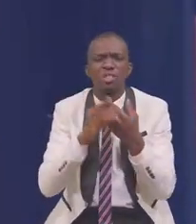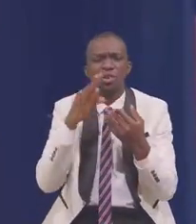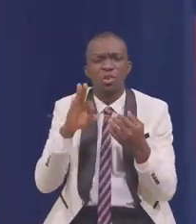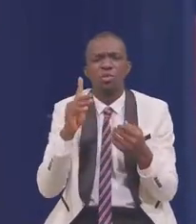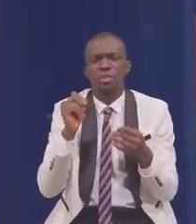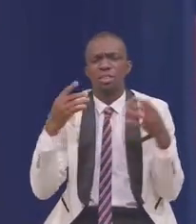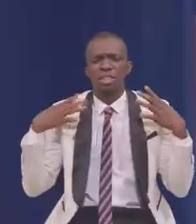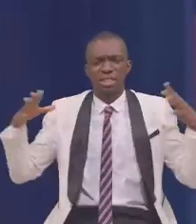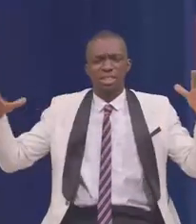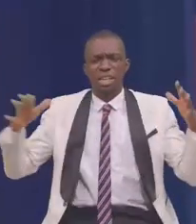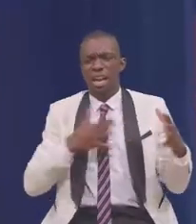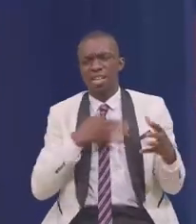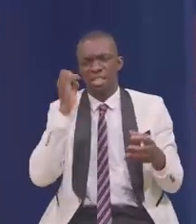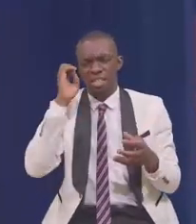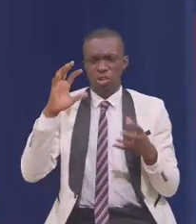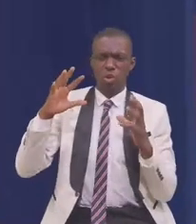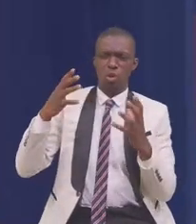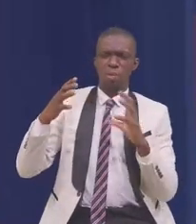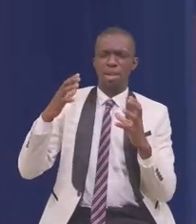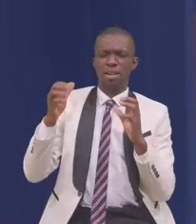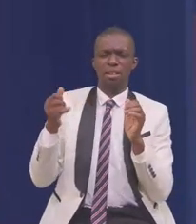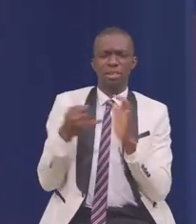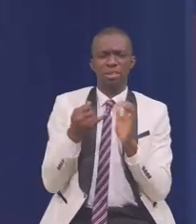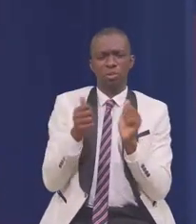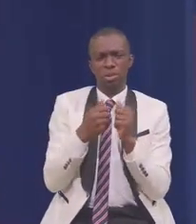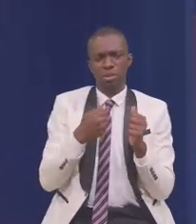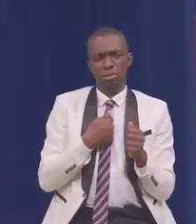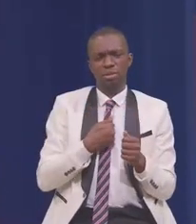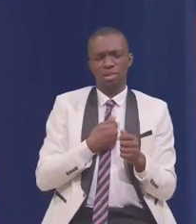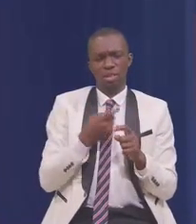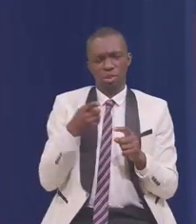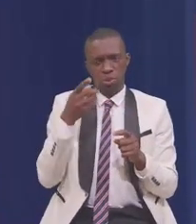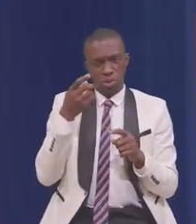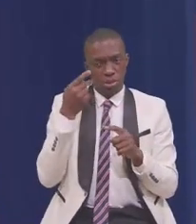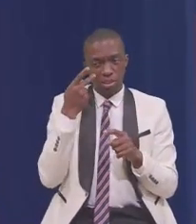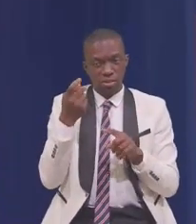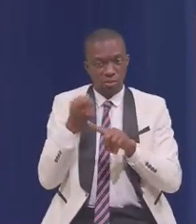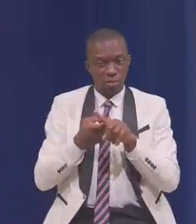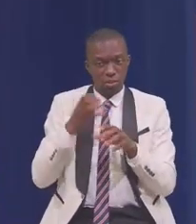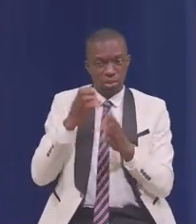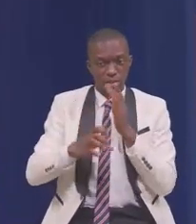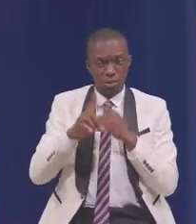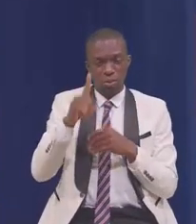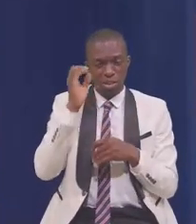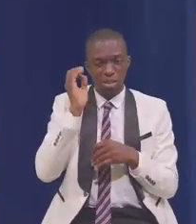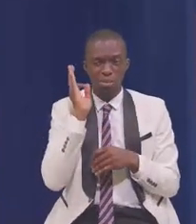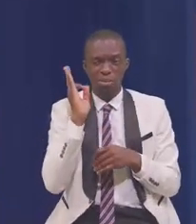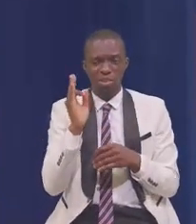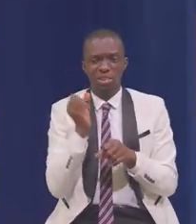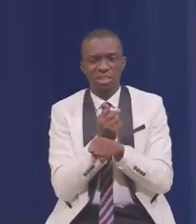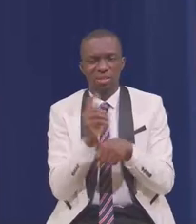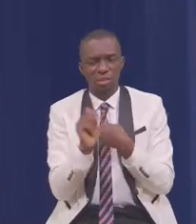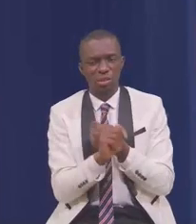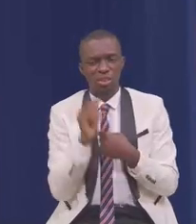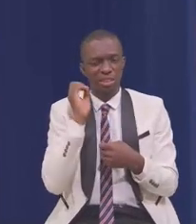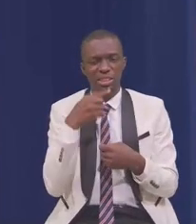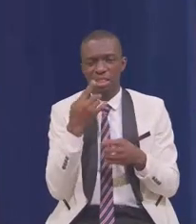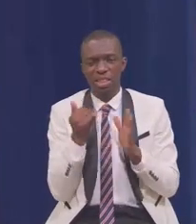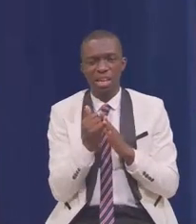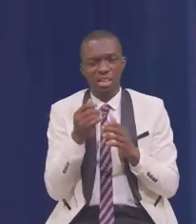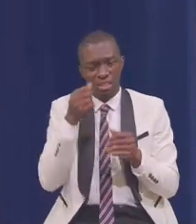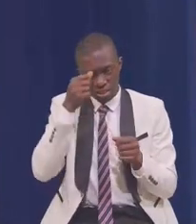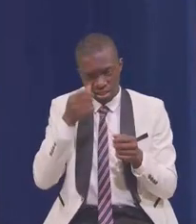il savait qu'il est prophète. Chapitre 1, il prêchait le salut. Venez, plaidons ensemble. Venez, plaidons. Si